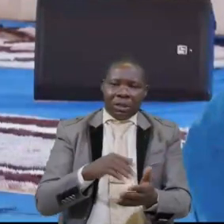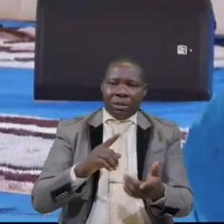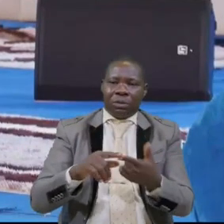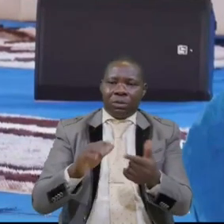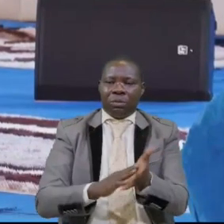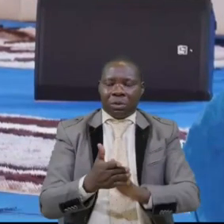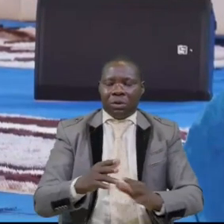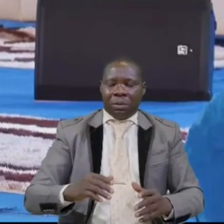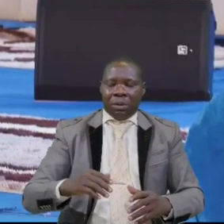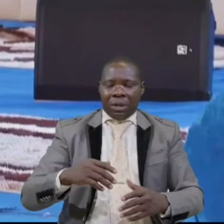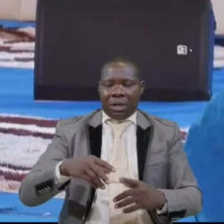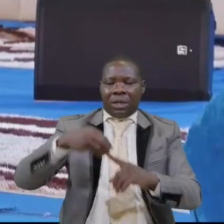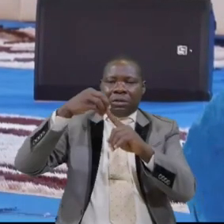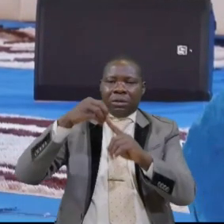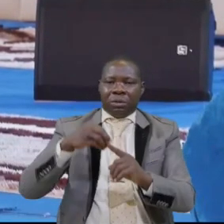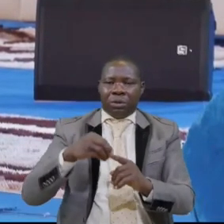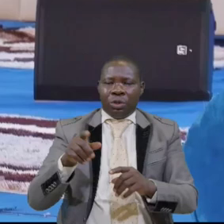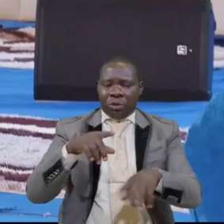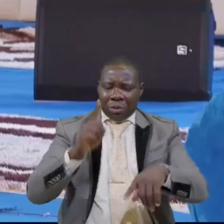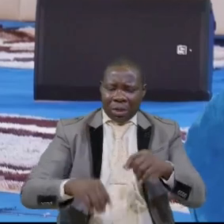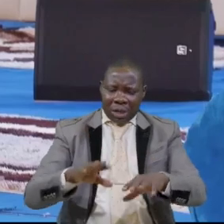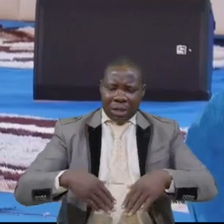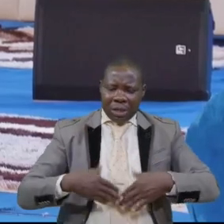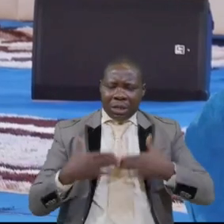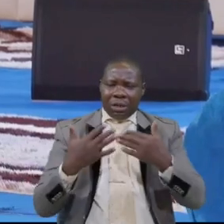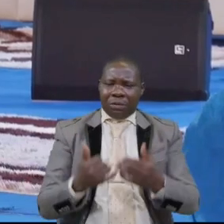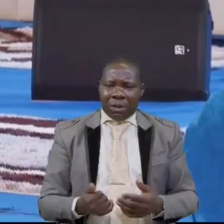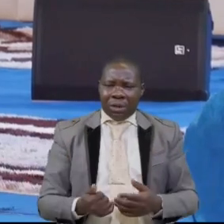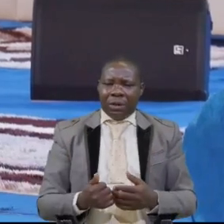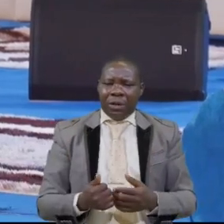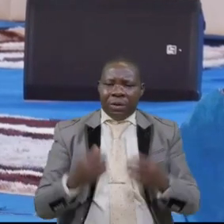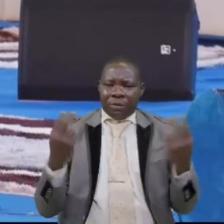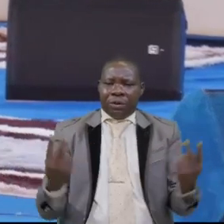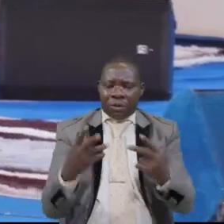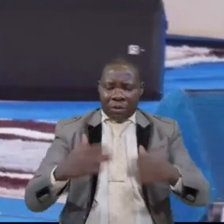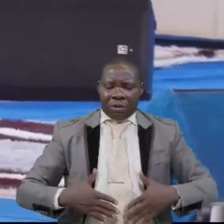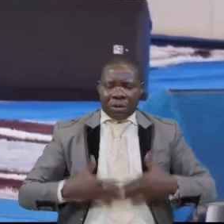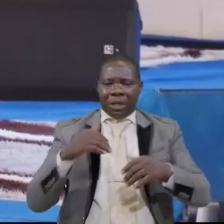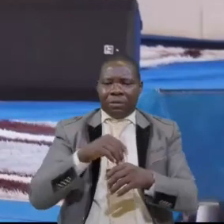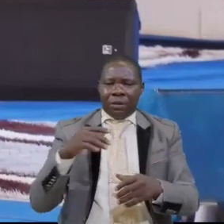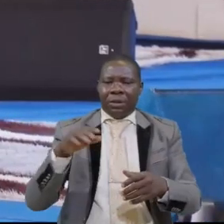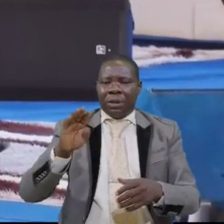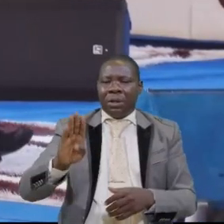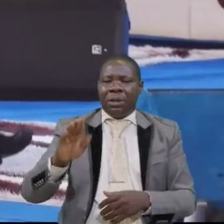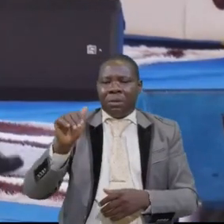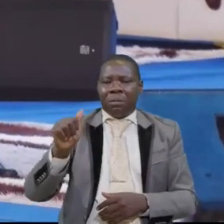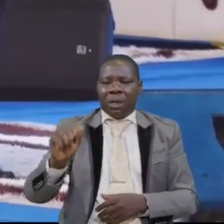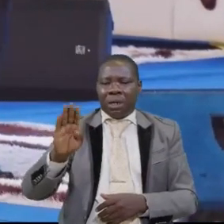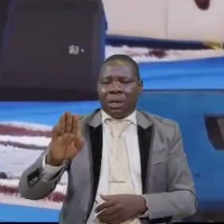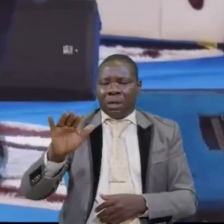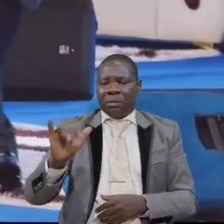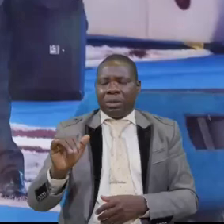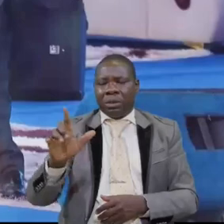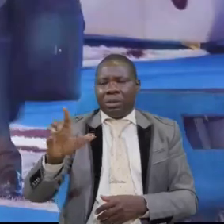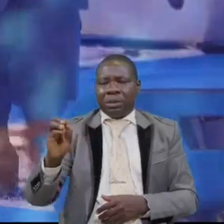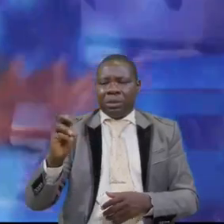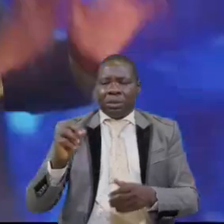Tu ne peux pas mener victorieuse en Babylone sans être renforcé dans ton cœur. Les choses qui t'environnent au